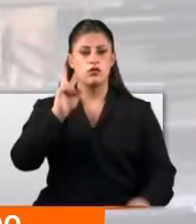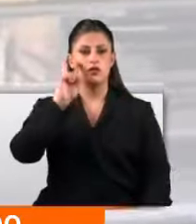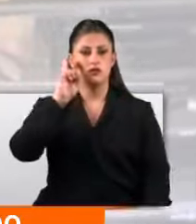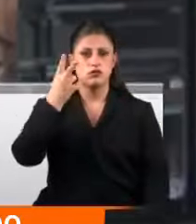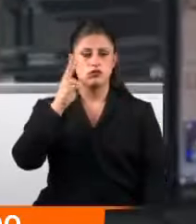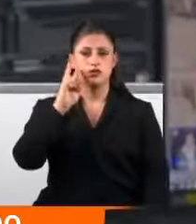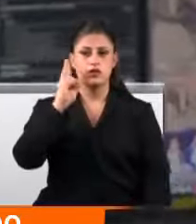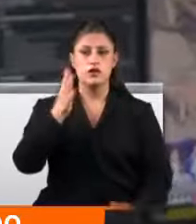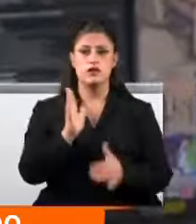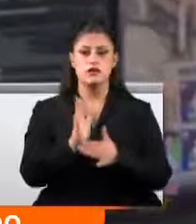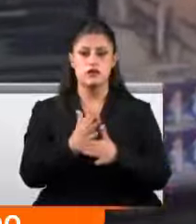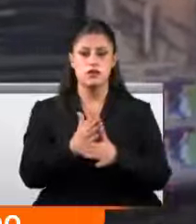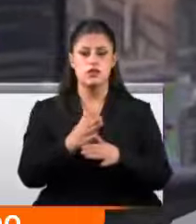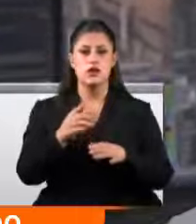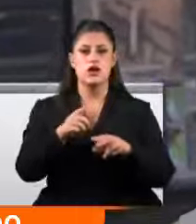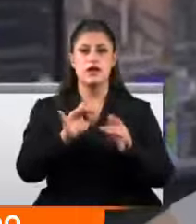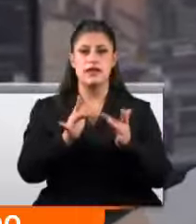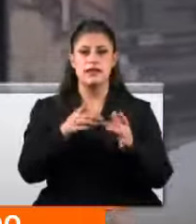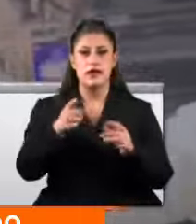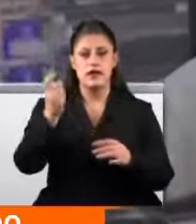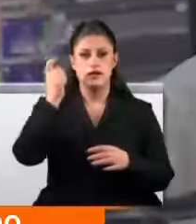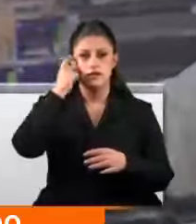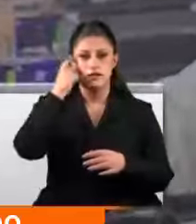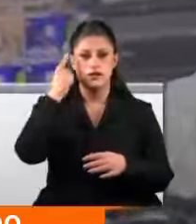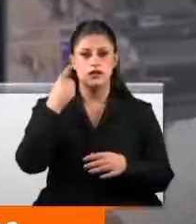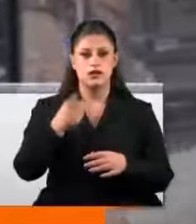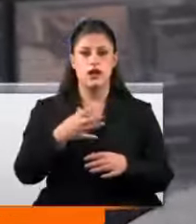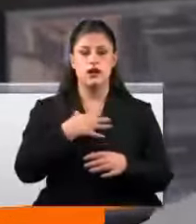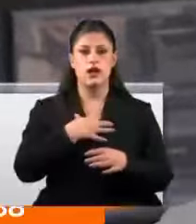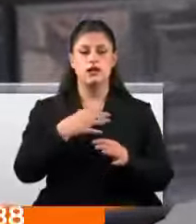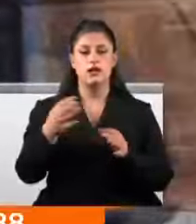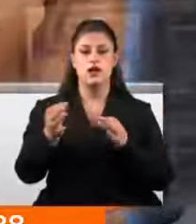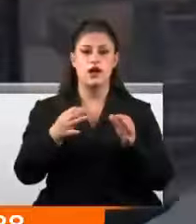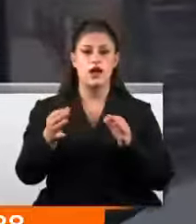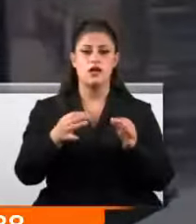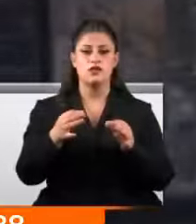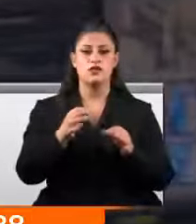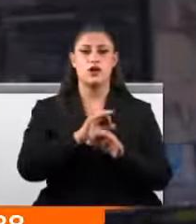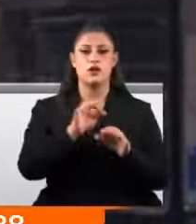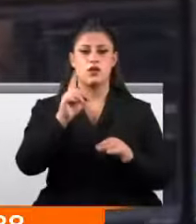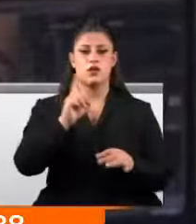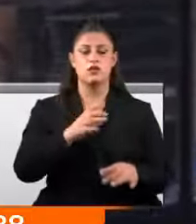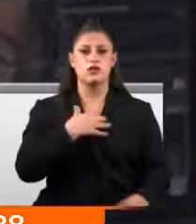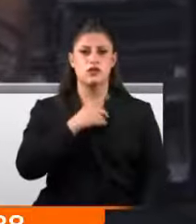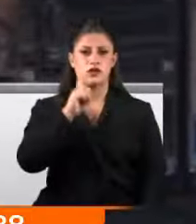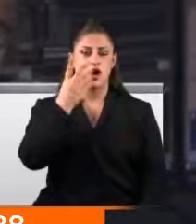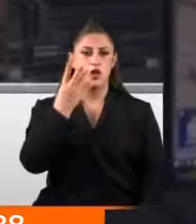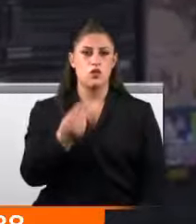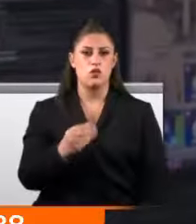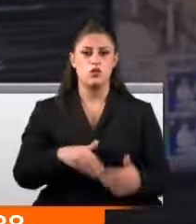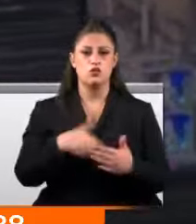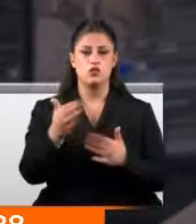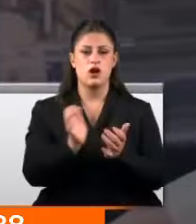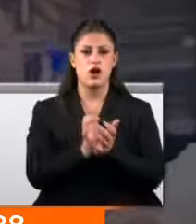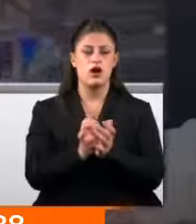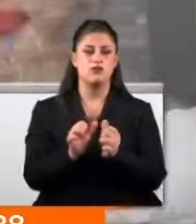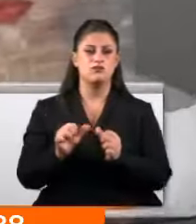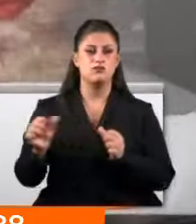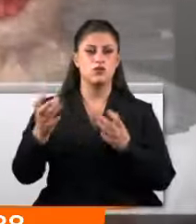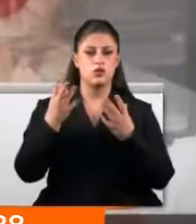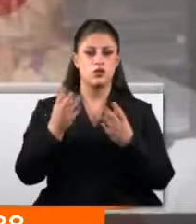sebebi ise yapay zeka ile olan ilişkisiydi. İddia işte tam da böyle. Önce yalnızlaştı, sonra ailesinden